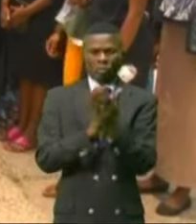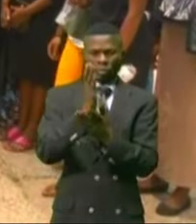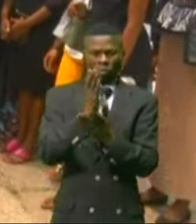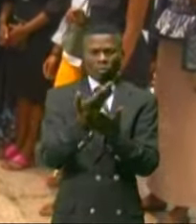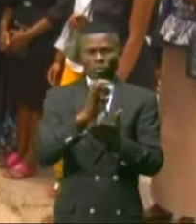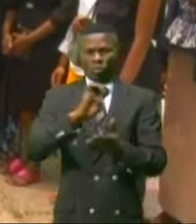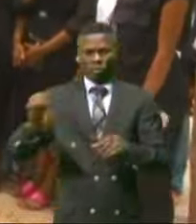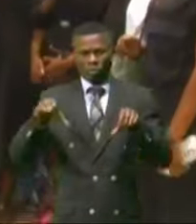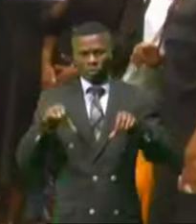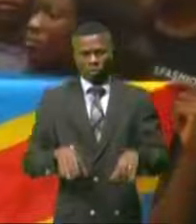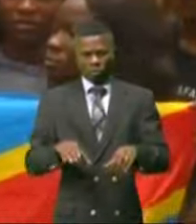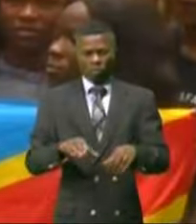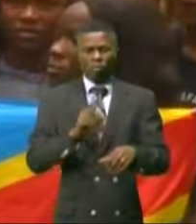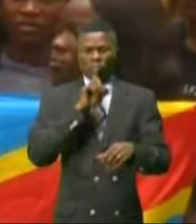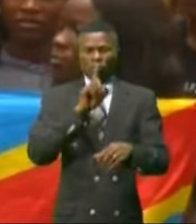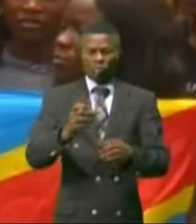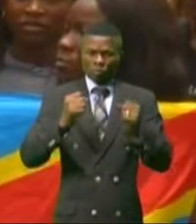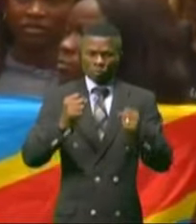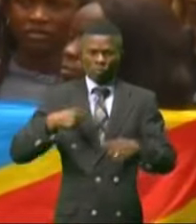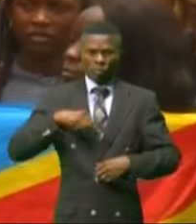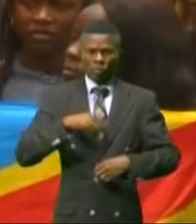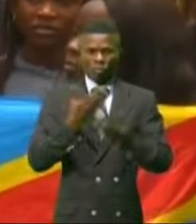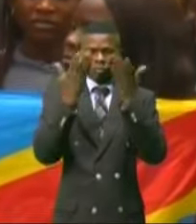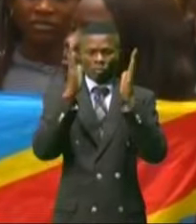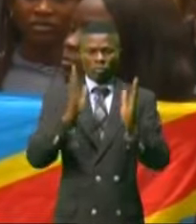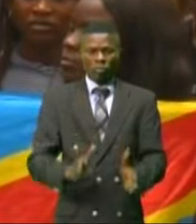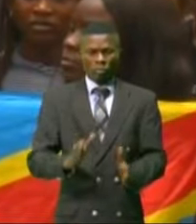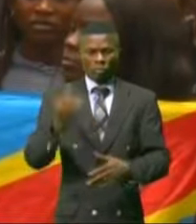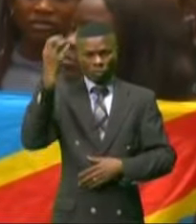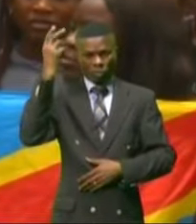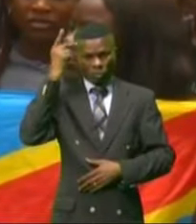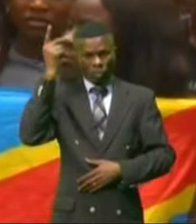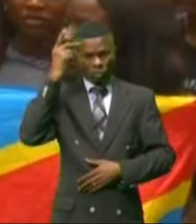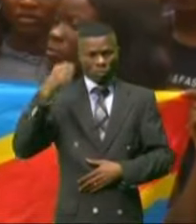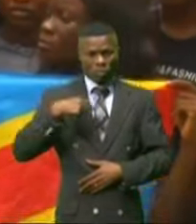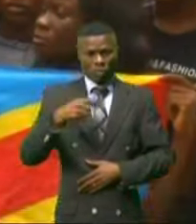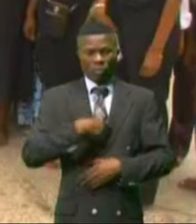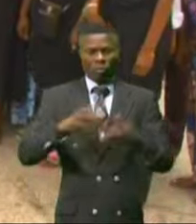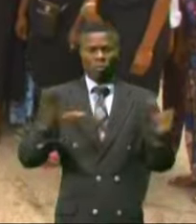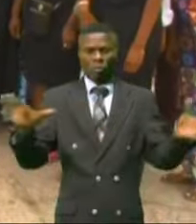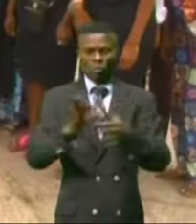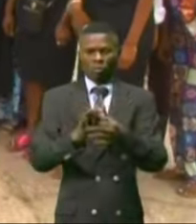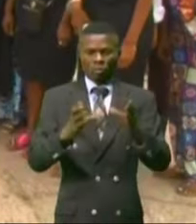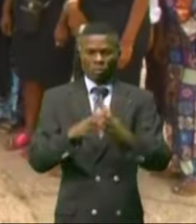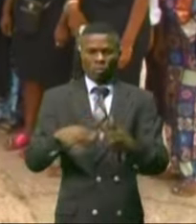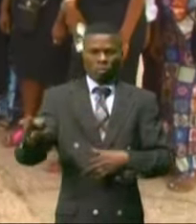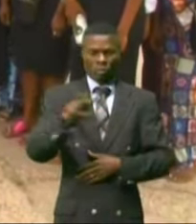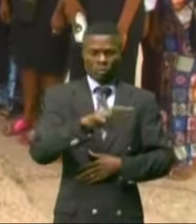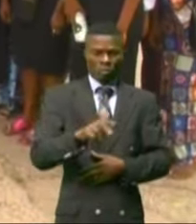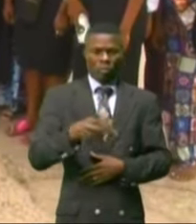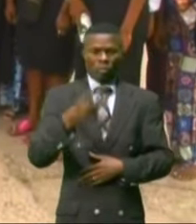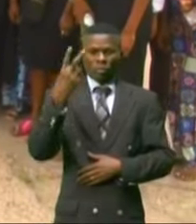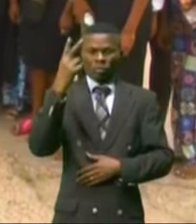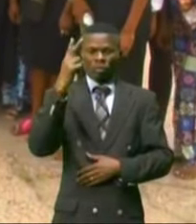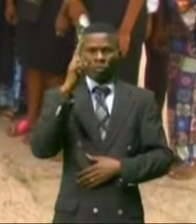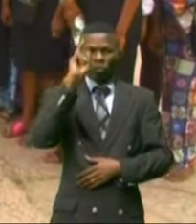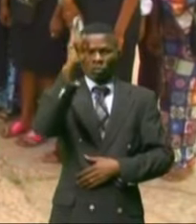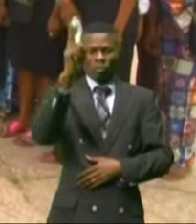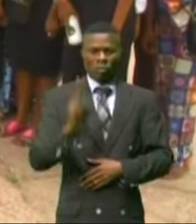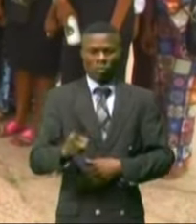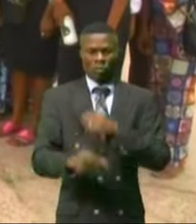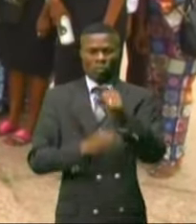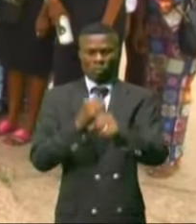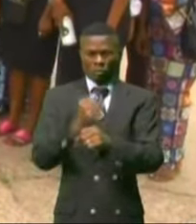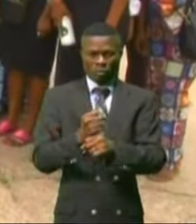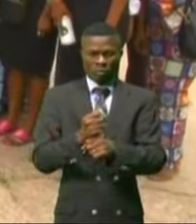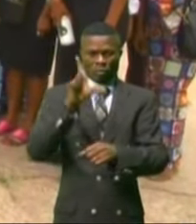notre pays. Soyez forts, nous, étudiants de l'ISAM Kinshasa, nous sommes de cœur avec vous. Plus de deux décennies de guerre à l'Est de